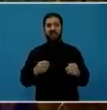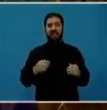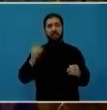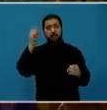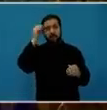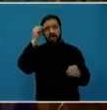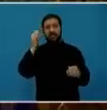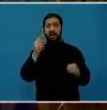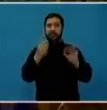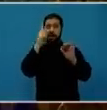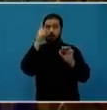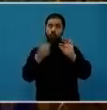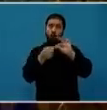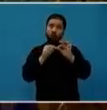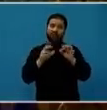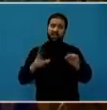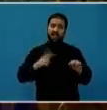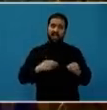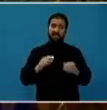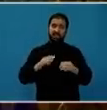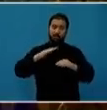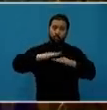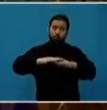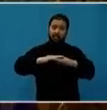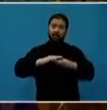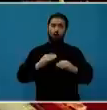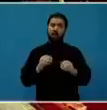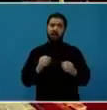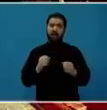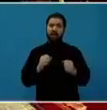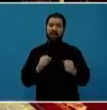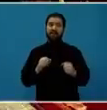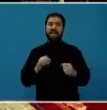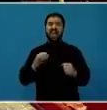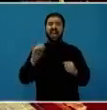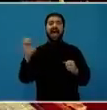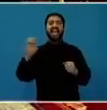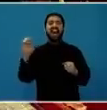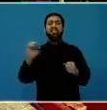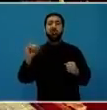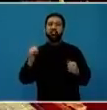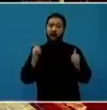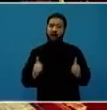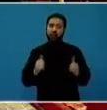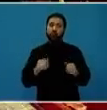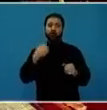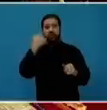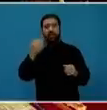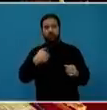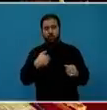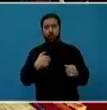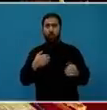cuvânt este purtător de energie și de fiecare dată când încurajezi pe cineva, cuvântul tău